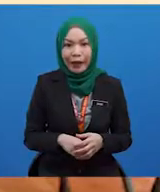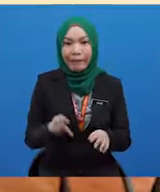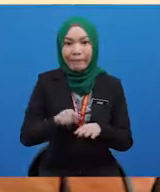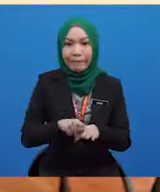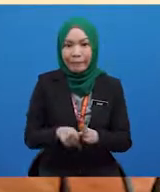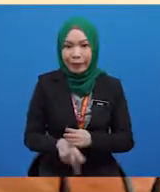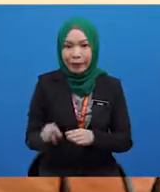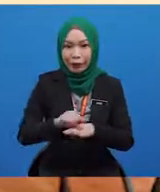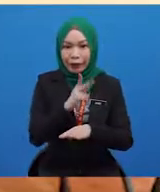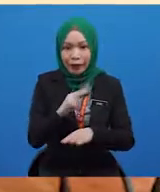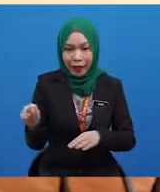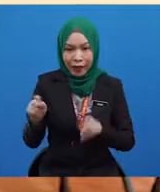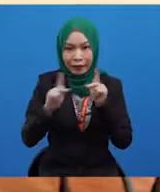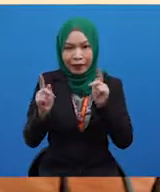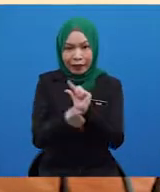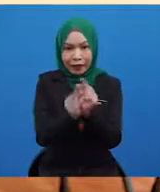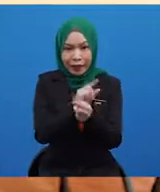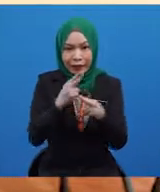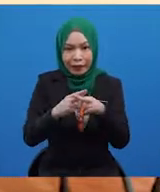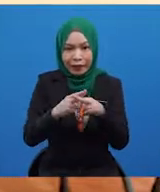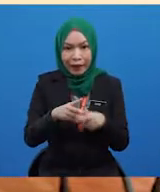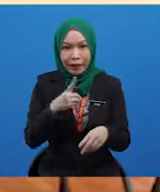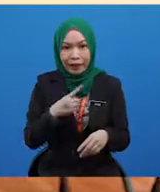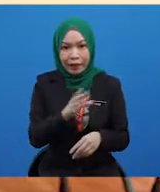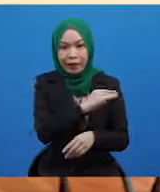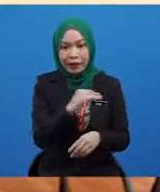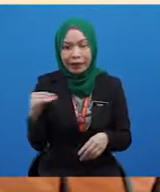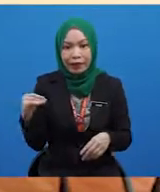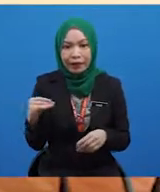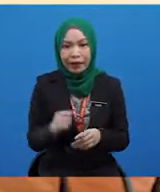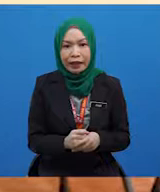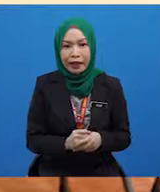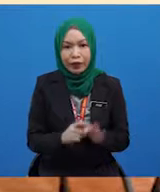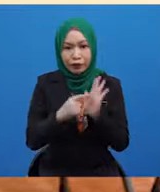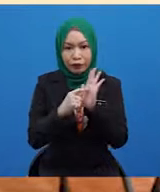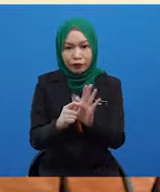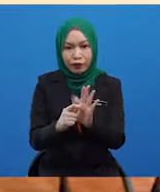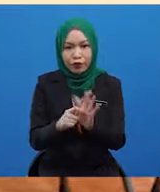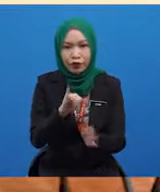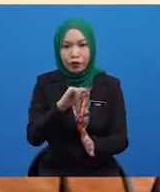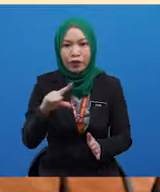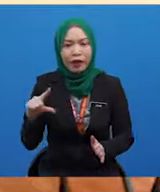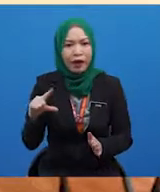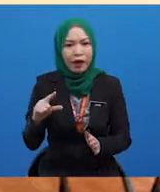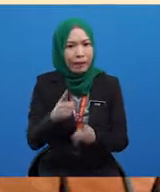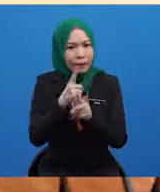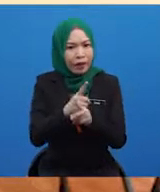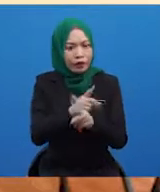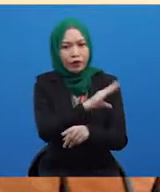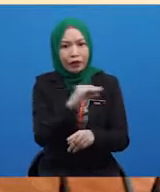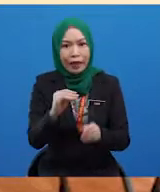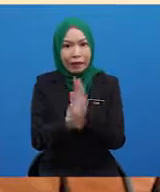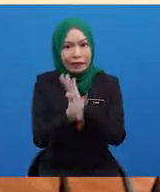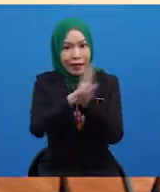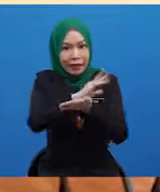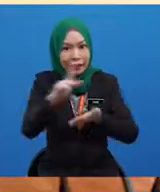Penggunaan kata ganti nama diri, kata ganti nama tunjuk dan penanda penghubung dalam wacana itu adalah tepat dan menjadikannya